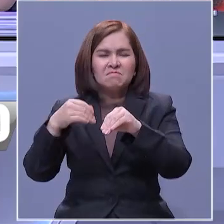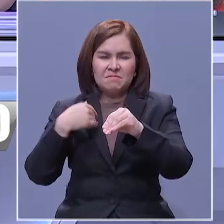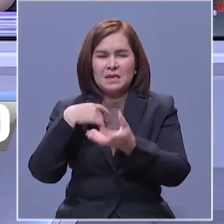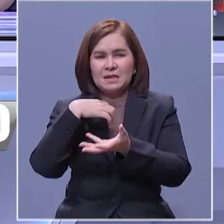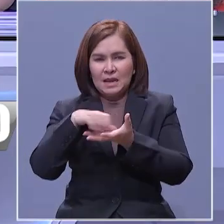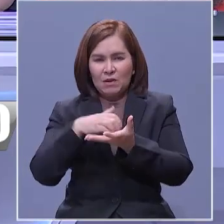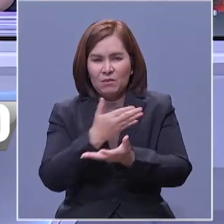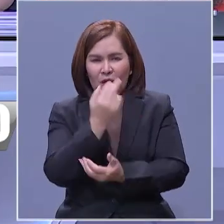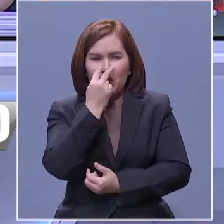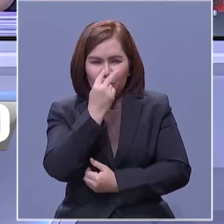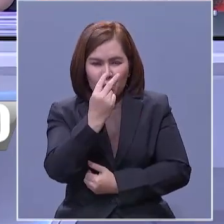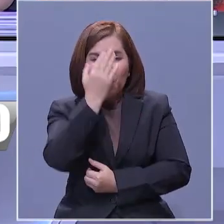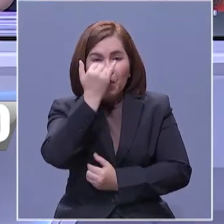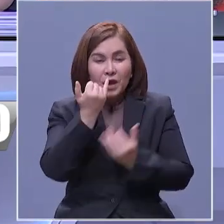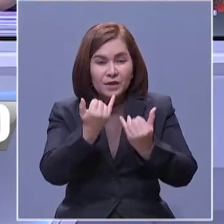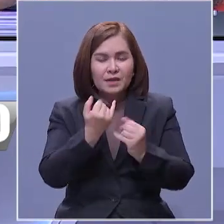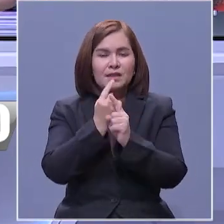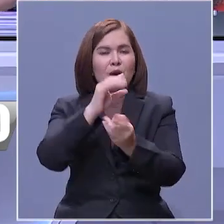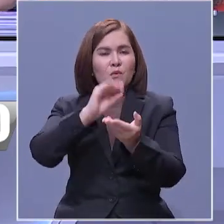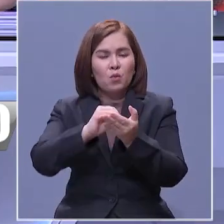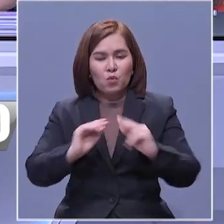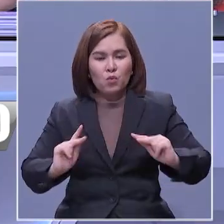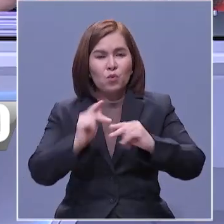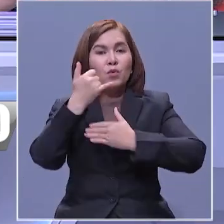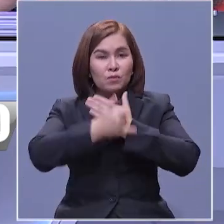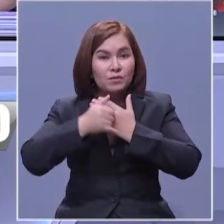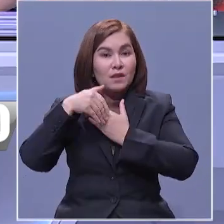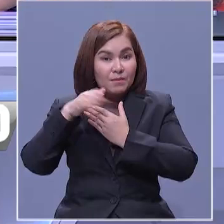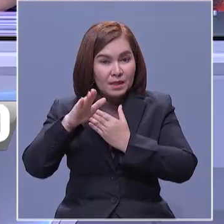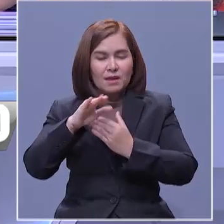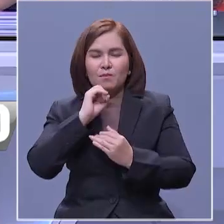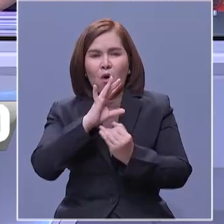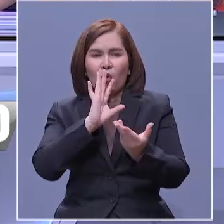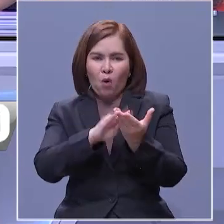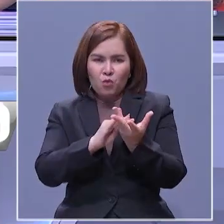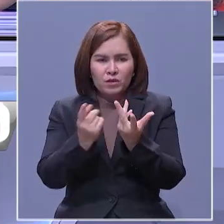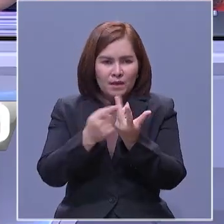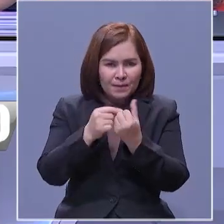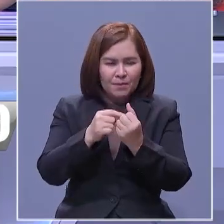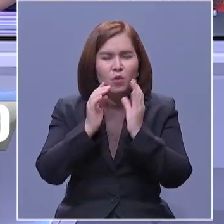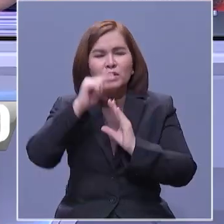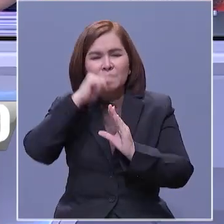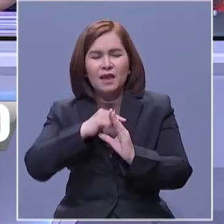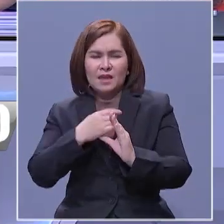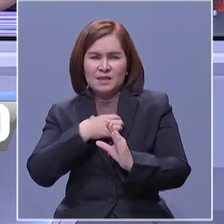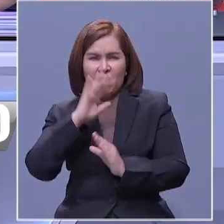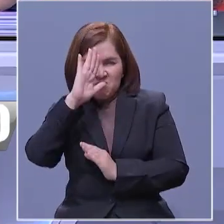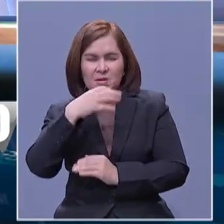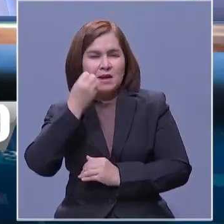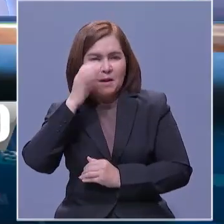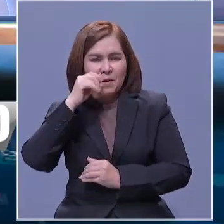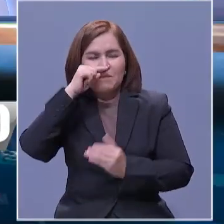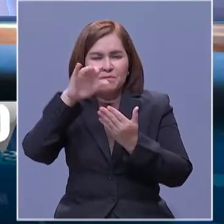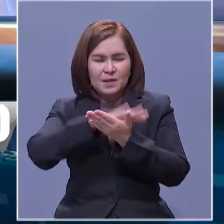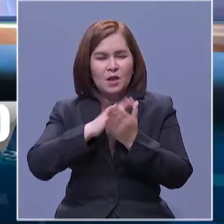เพราะว่าจากรายงานของกระทรวงต่างประเทศเนี่ยก็บอกว่ามีจำนวนของแรงงานไทยลงทะเบียนขอกลับเนี่ยประมาณเกือบ 6,000 ค